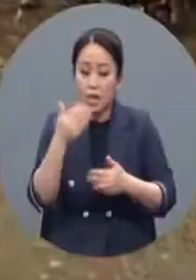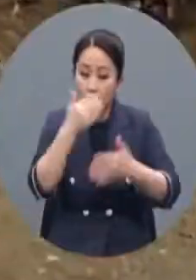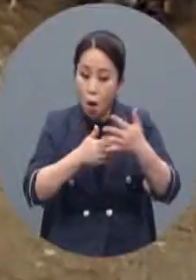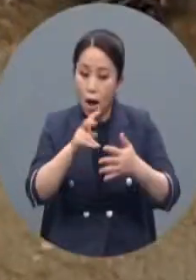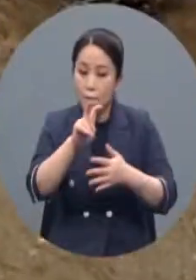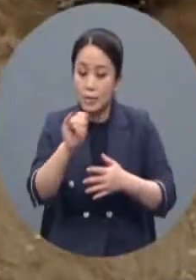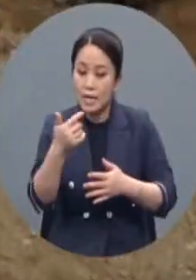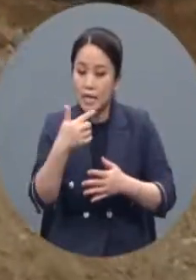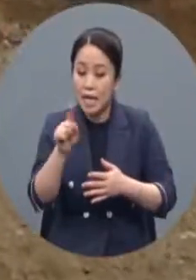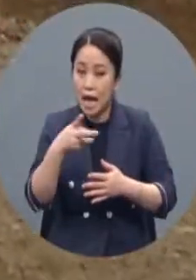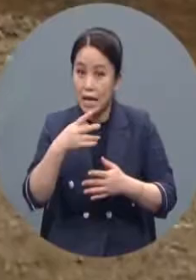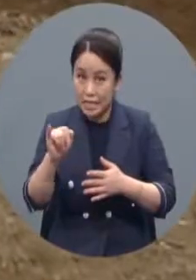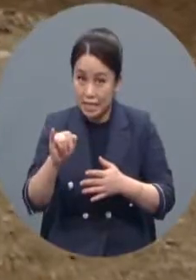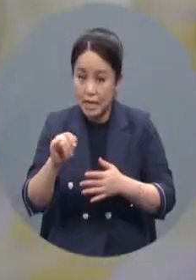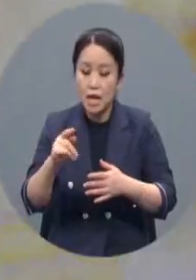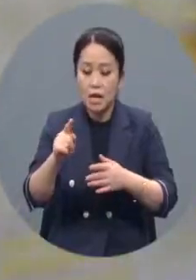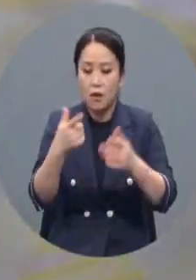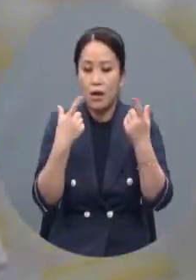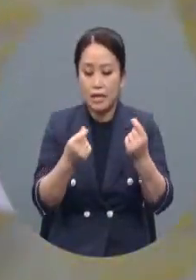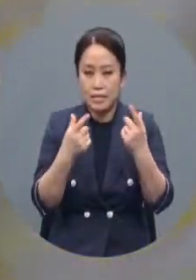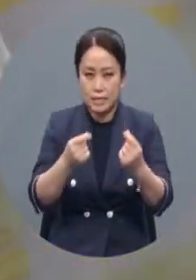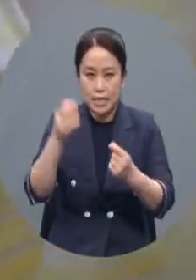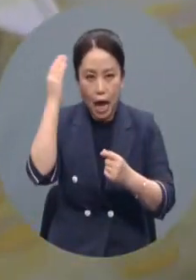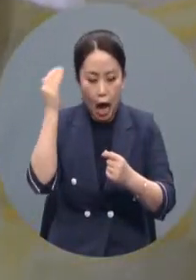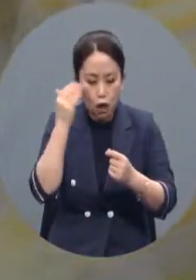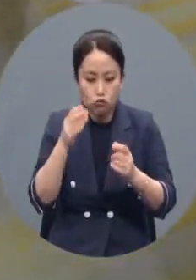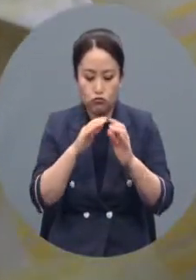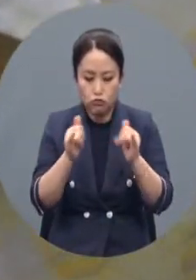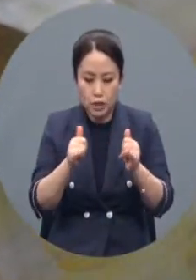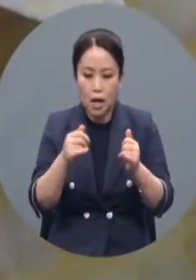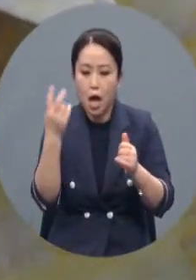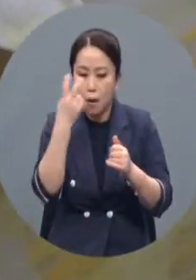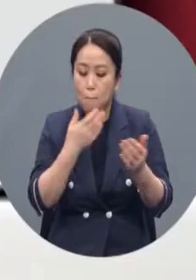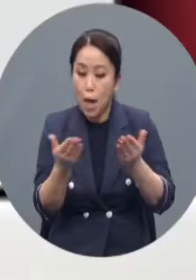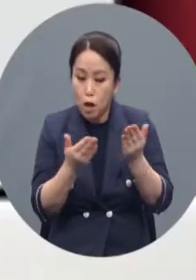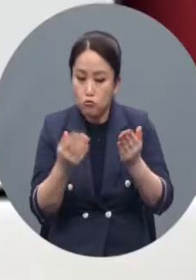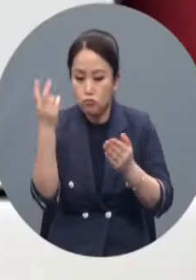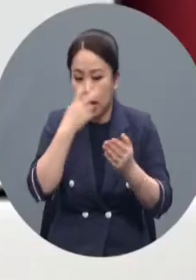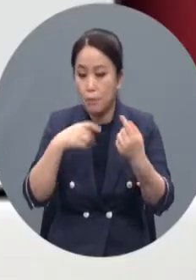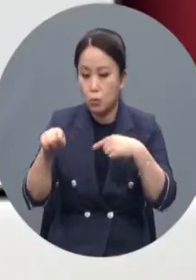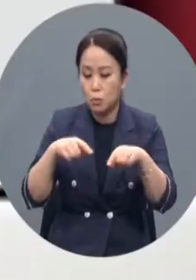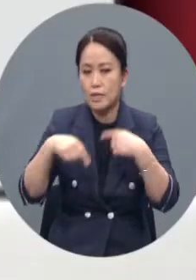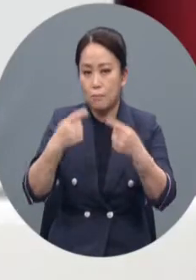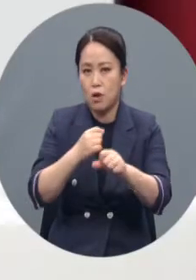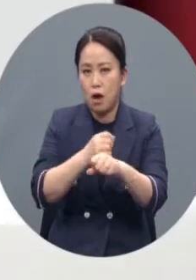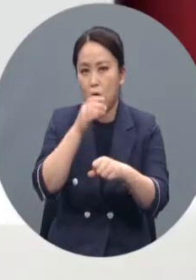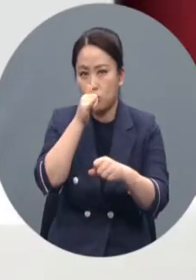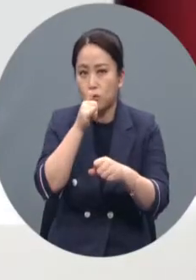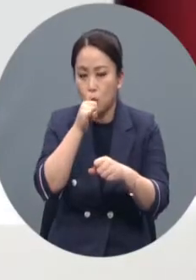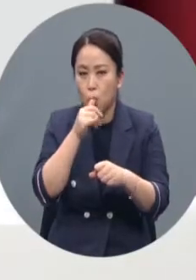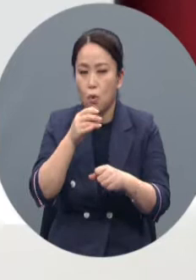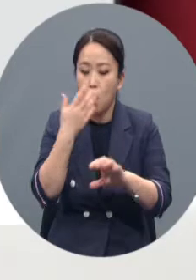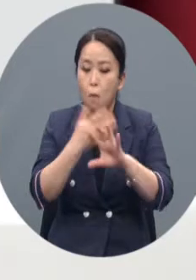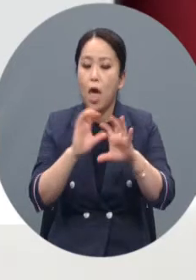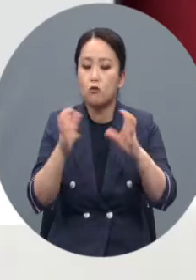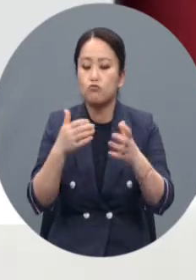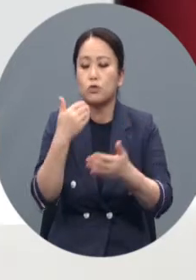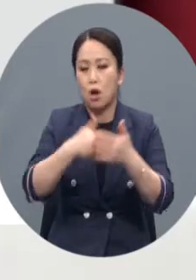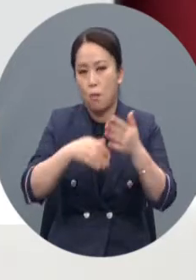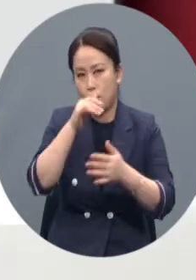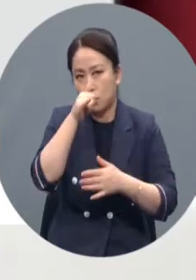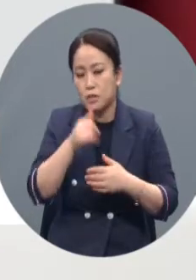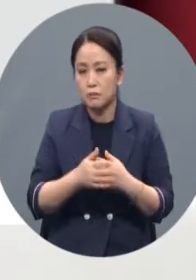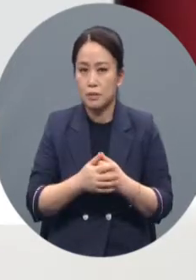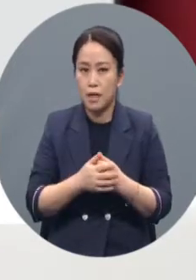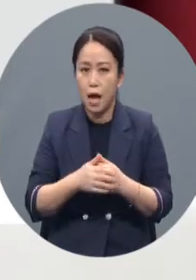같이 한국인 배우, 한국인 촬영 감독이 참여한 외국 영화들도 선보입니다. 한국계 미국 감독에 대한